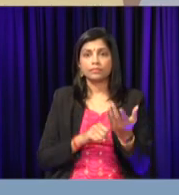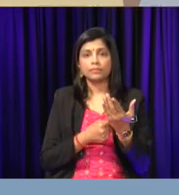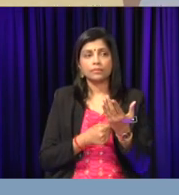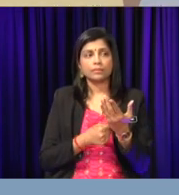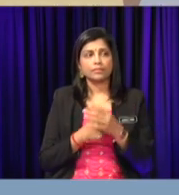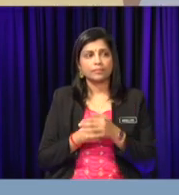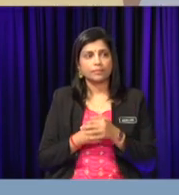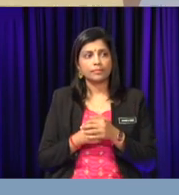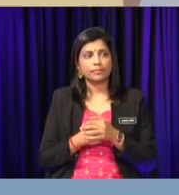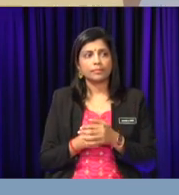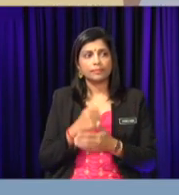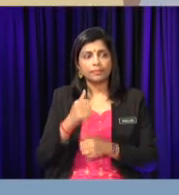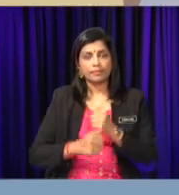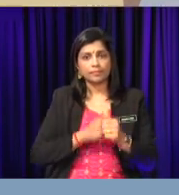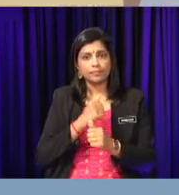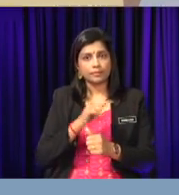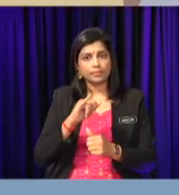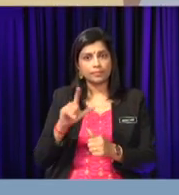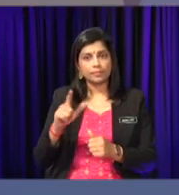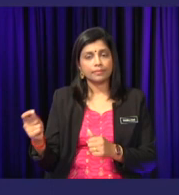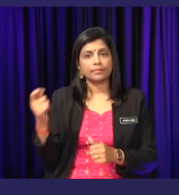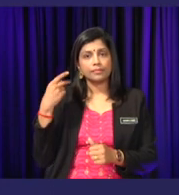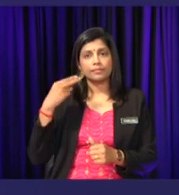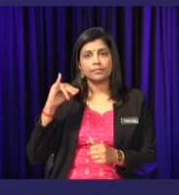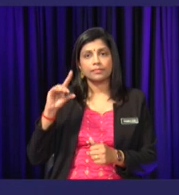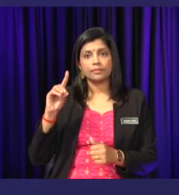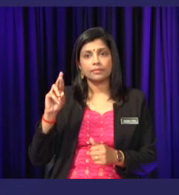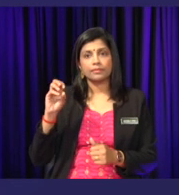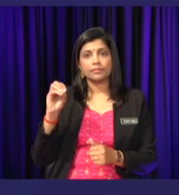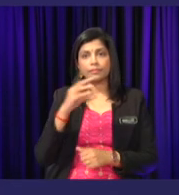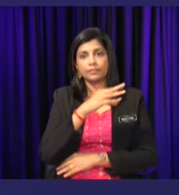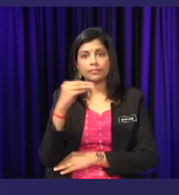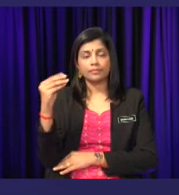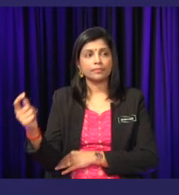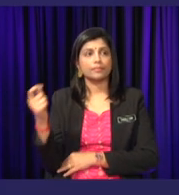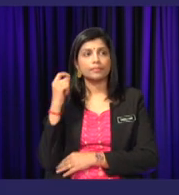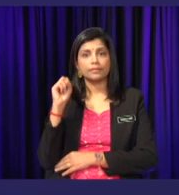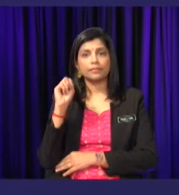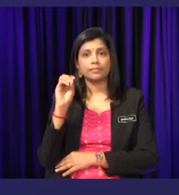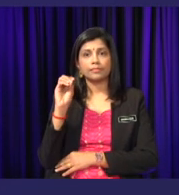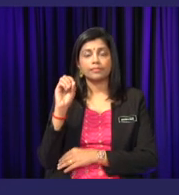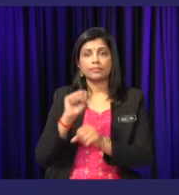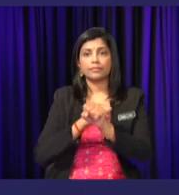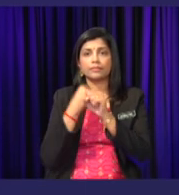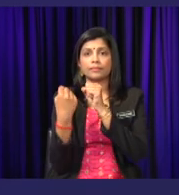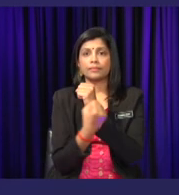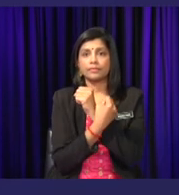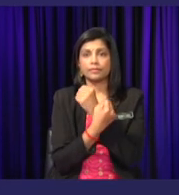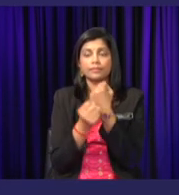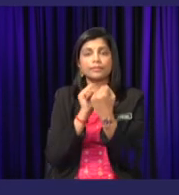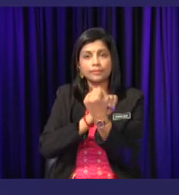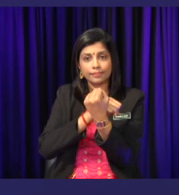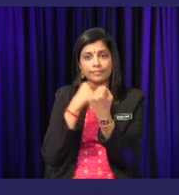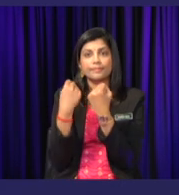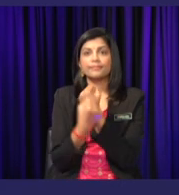jawabannya Ayo betul ya perbedaan sumber tenaga ini elah tenaga hidro dan juga tenaga